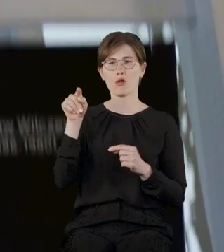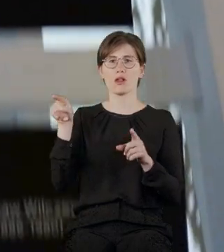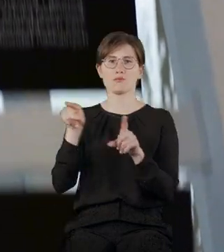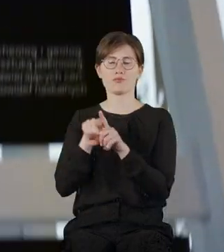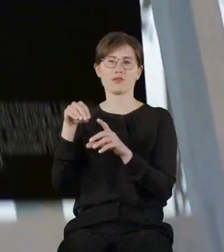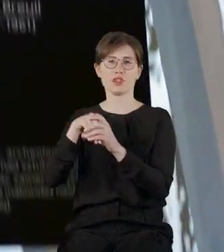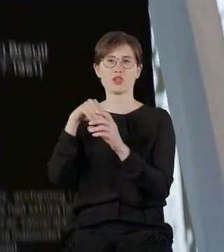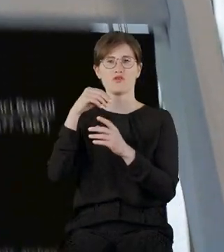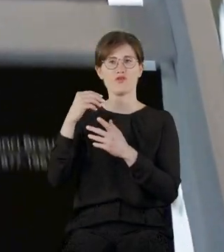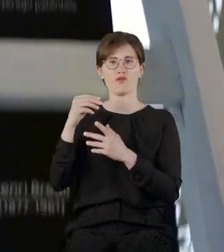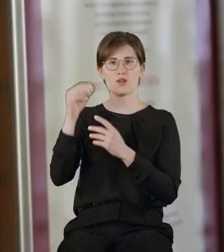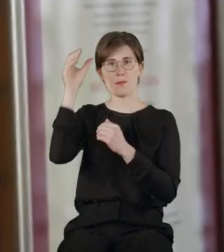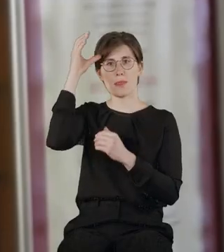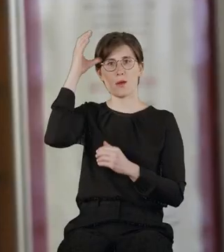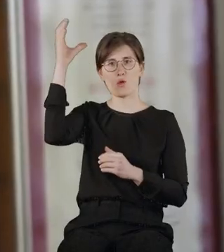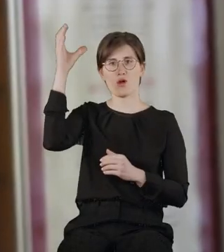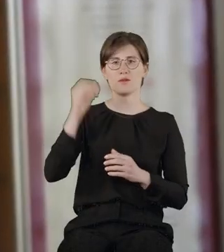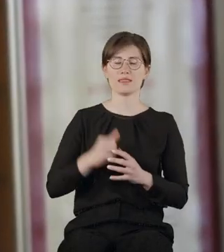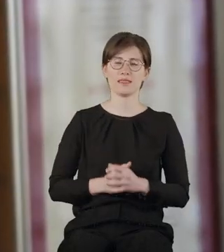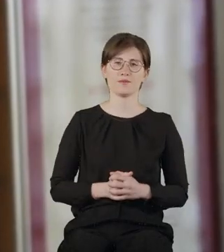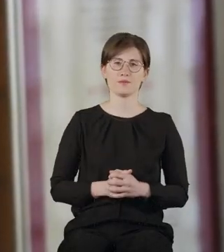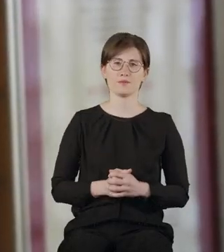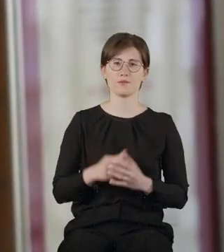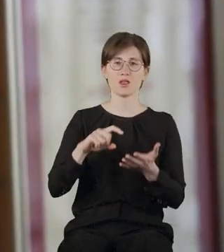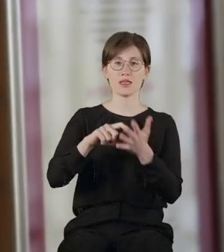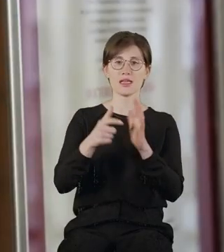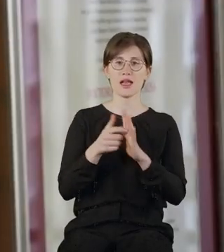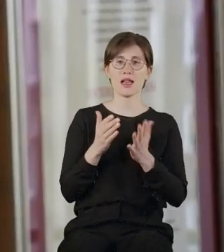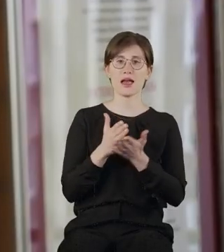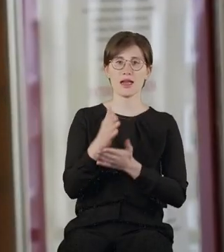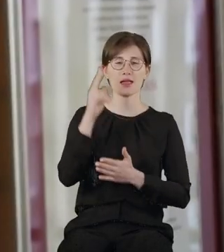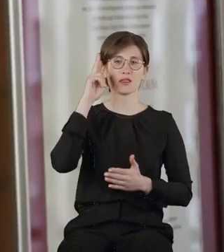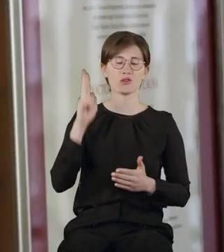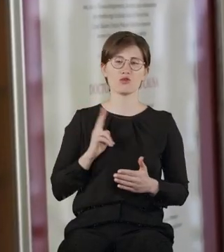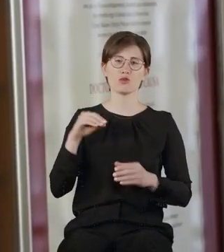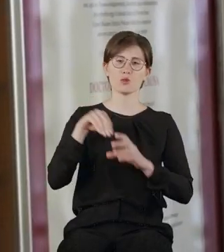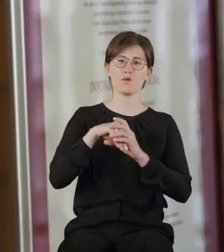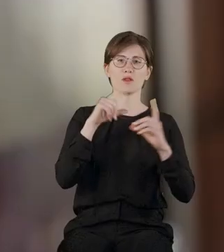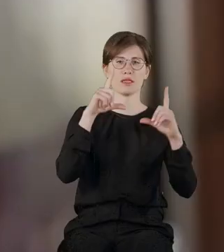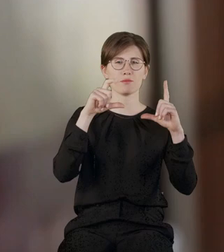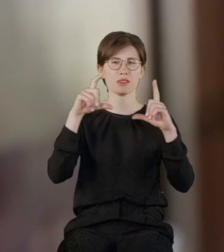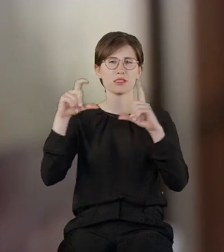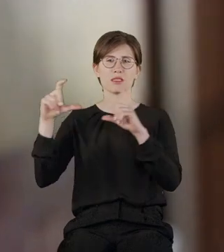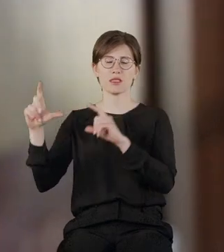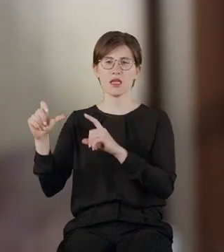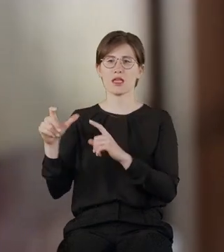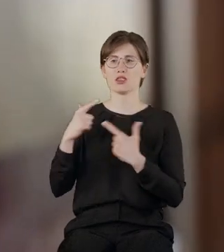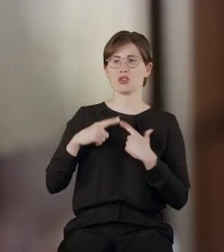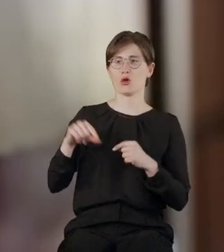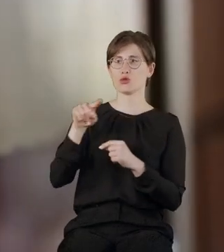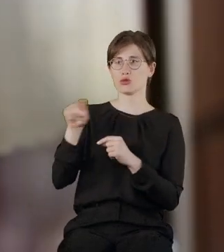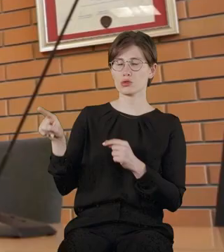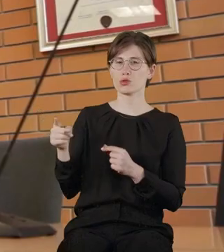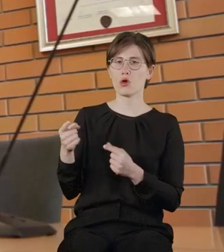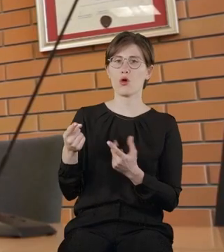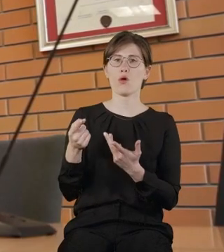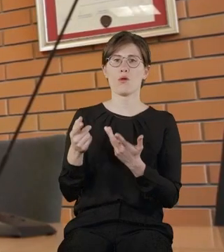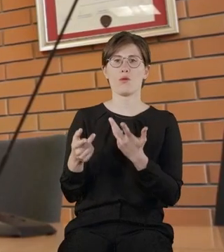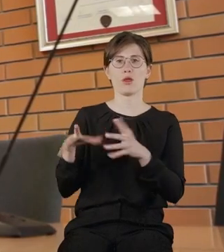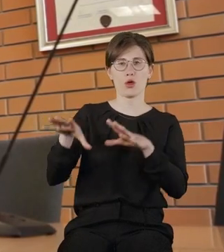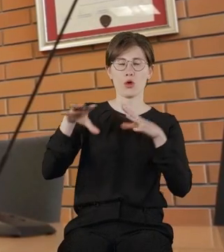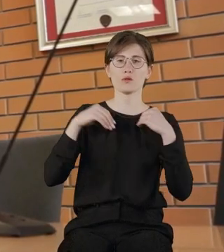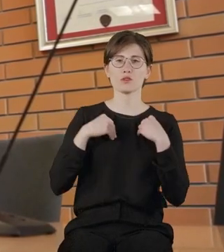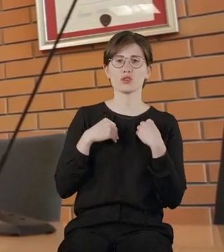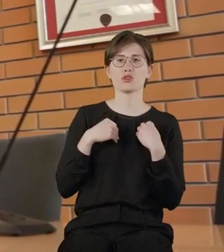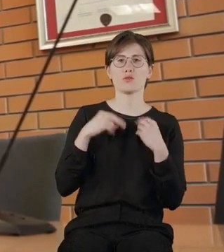naukowcami. W sali Rady Instytutu znajdują się zdjęcia osób, które na wniosek Wydziału Teologicznego